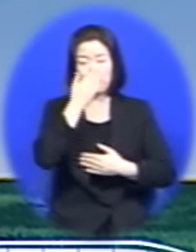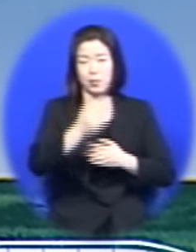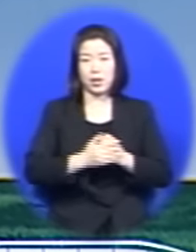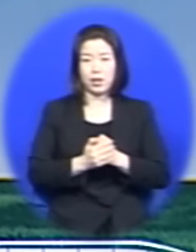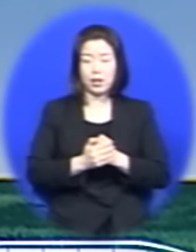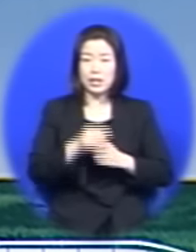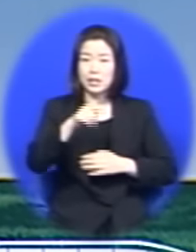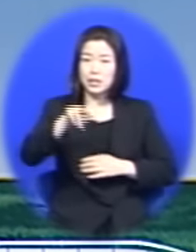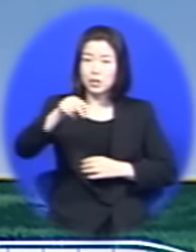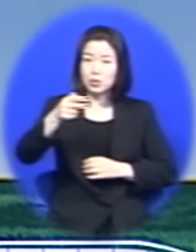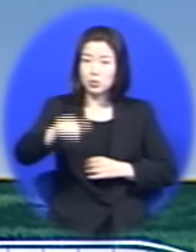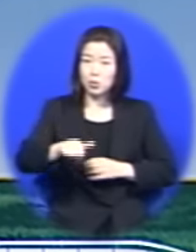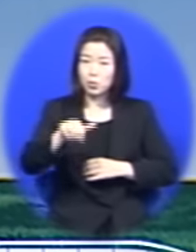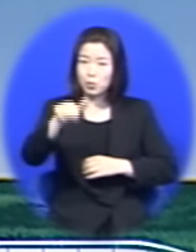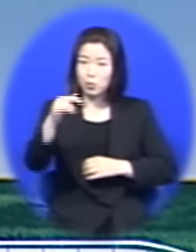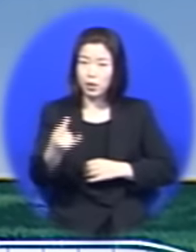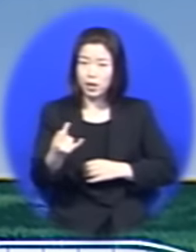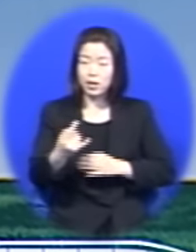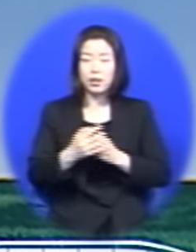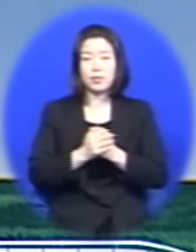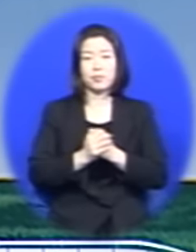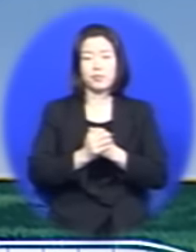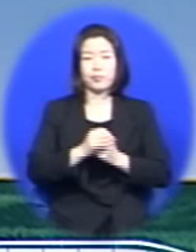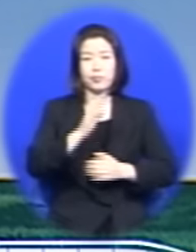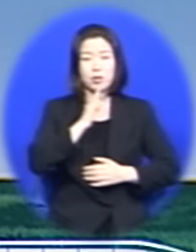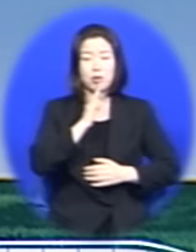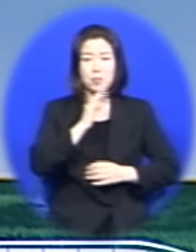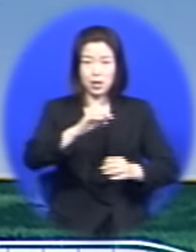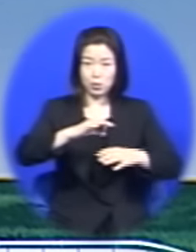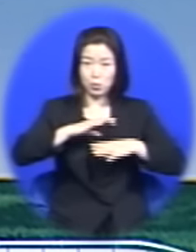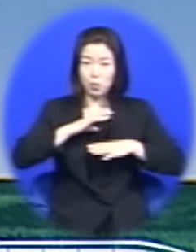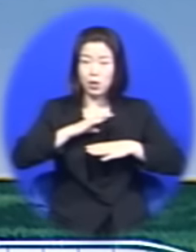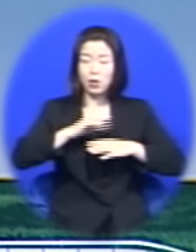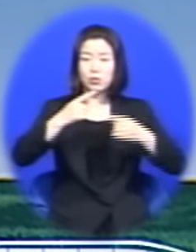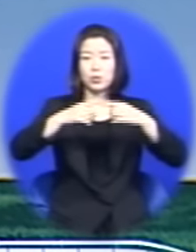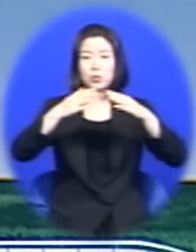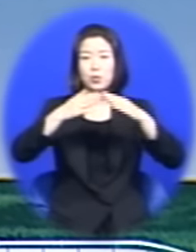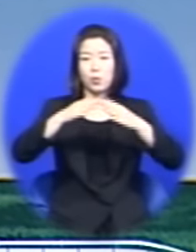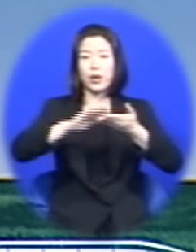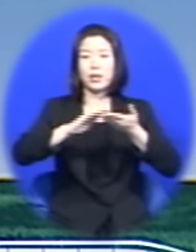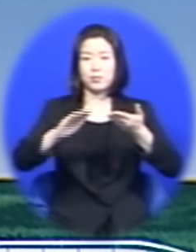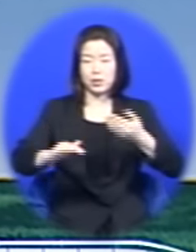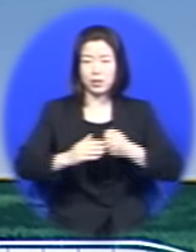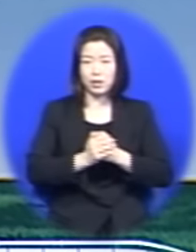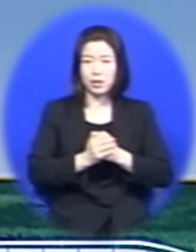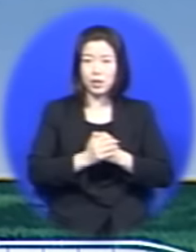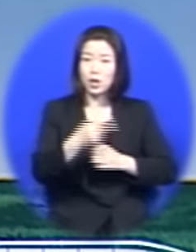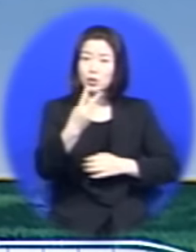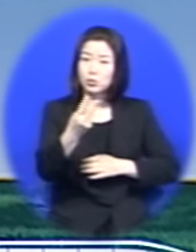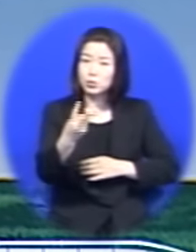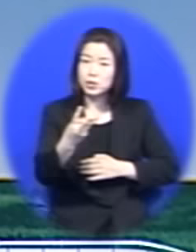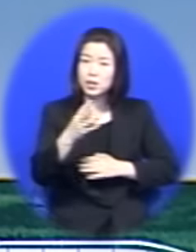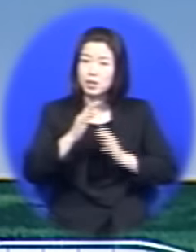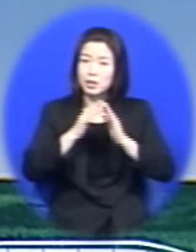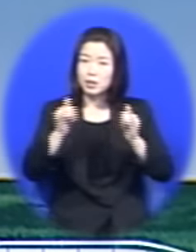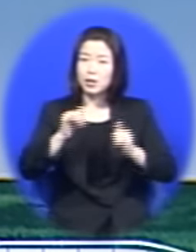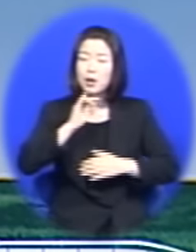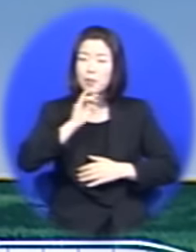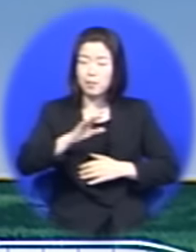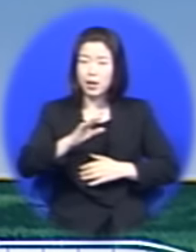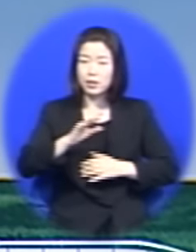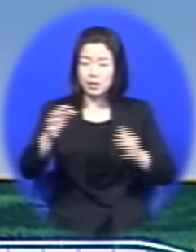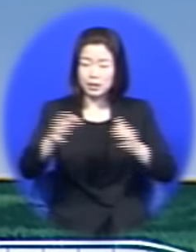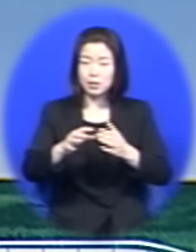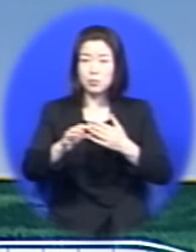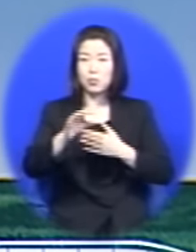속회가 정말 놀라운 교회예요. 두세 사람만 있어도 교회라니까요.